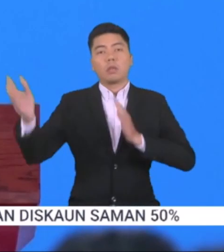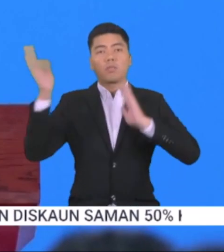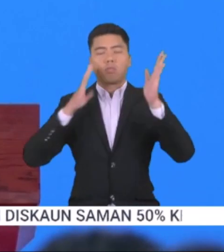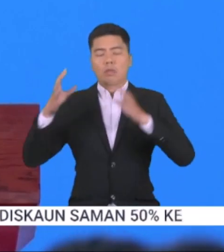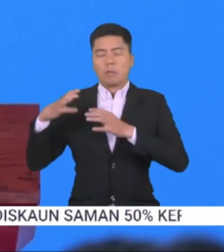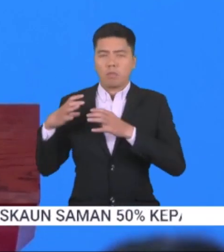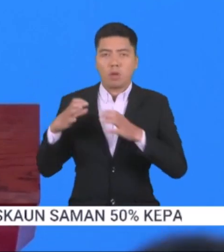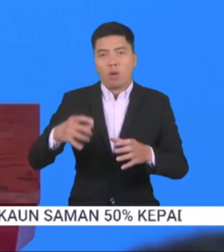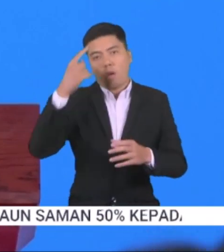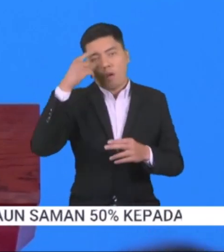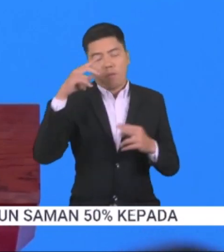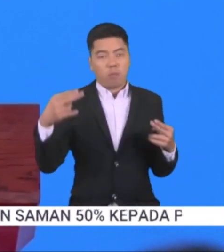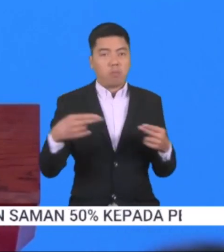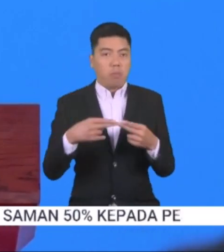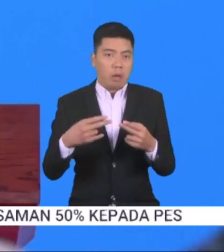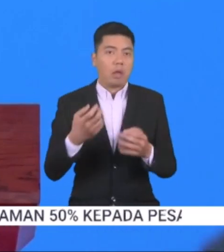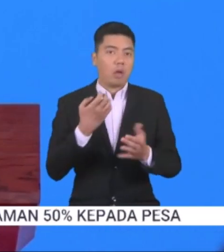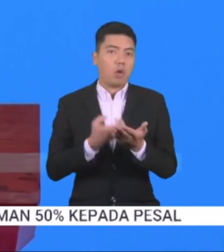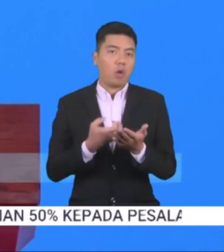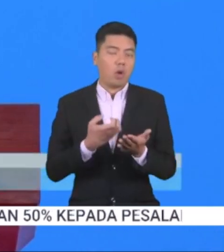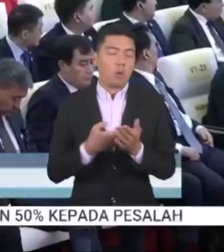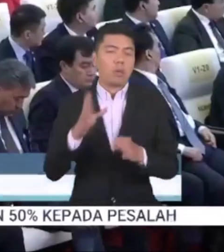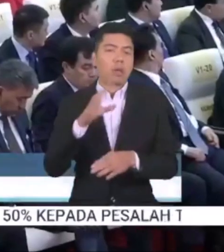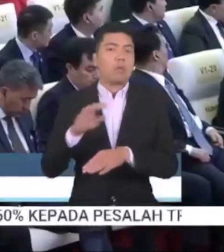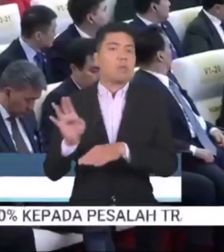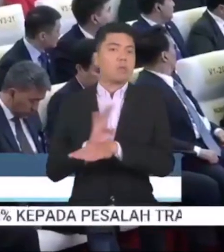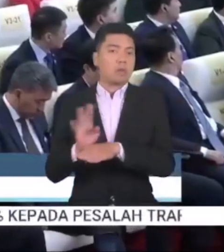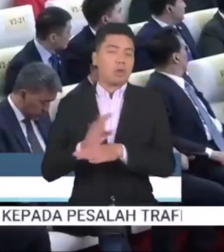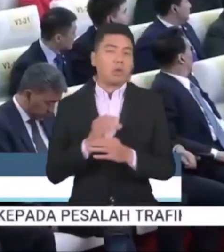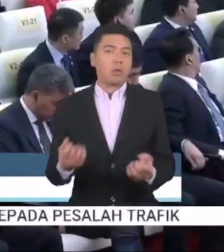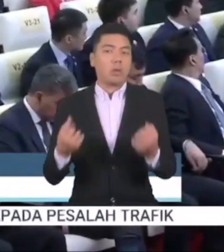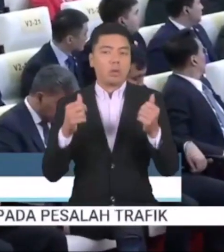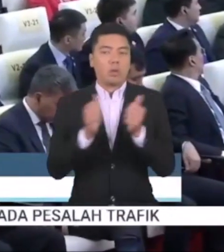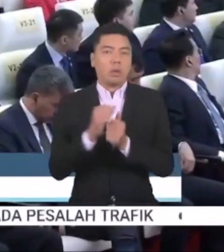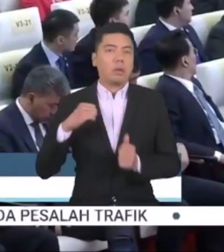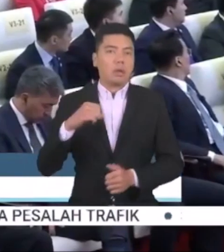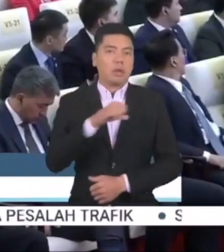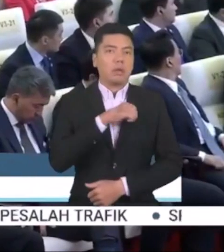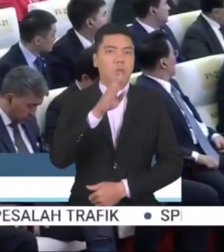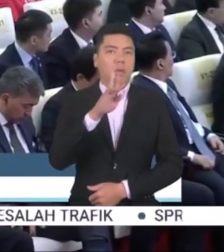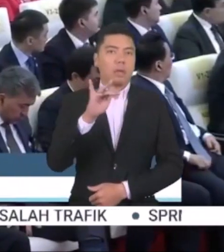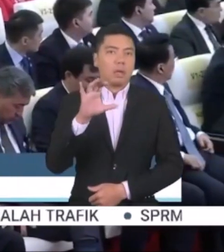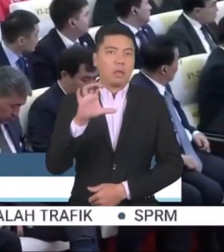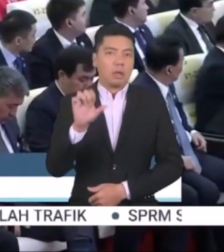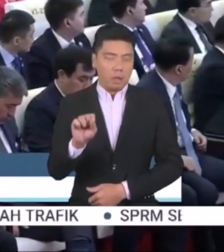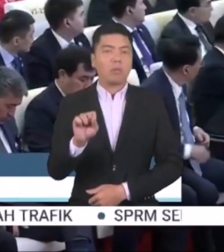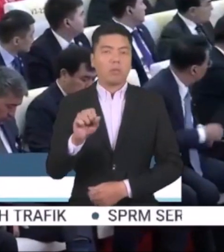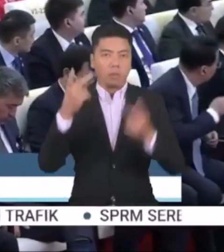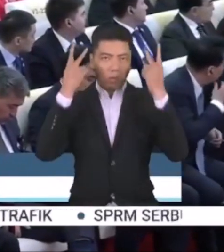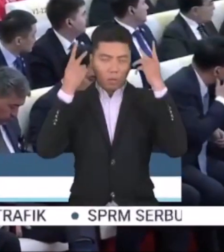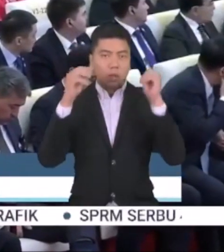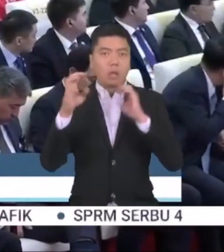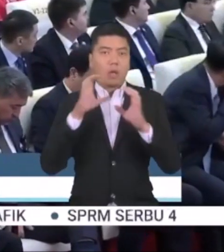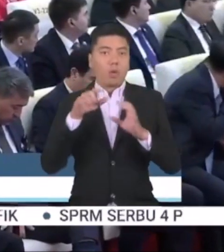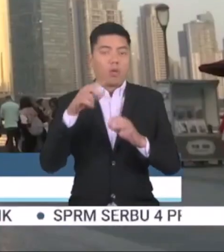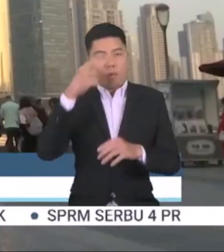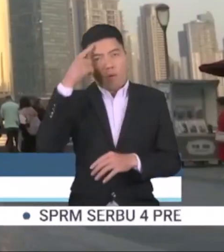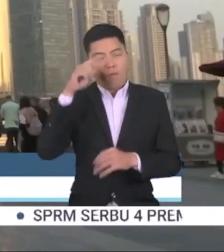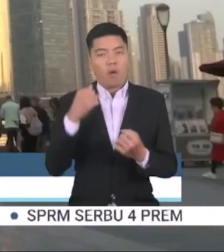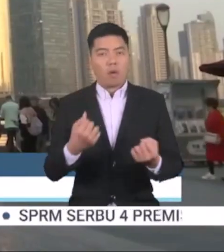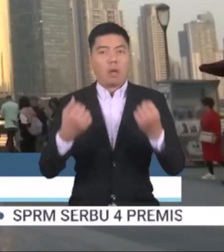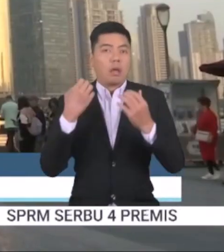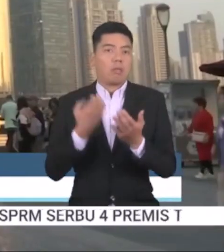Malaysia komited perkukuh hubungan ekonomi dan perdagangan bersama negara anggota BRICS. Perdana Menteri optimis usaha itu